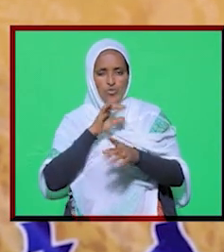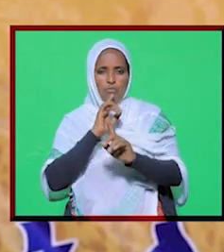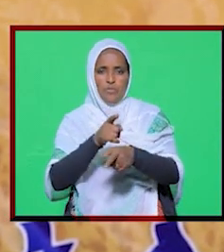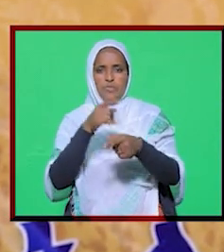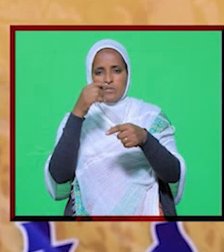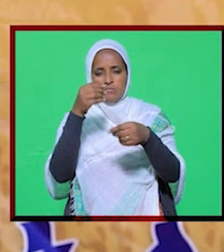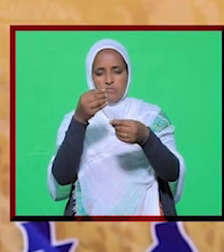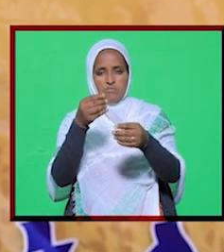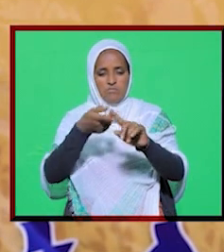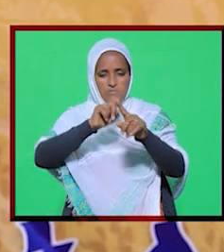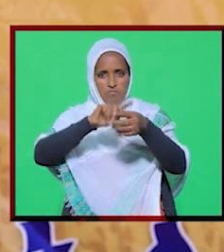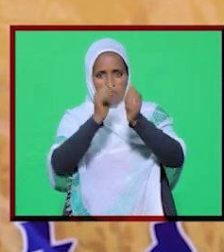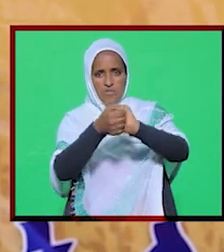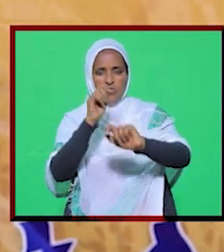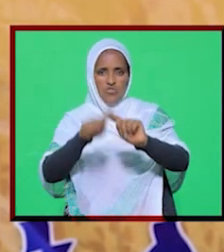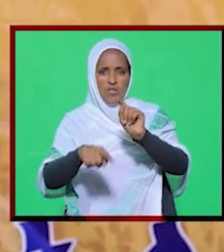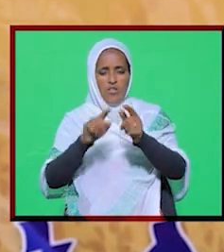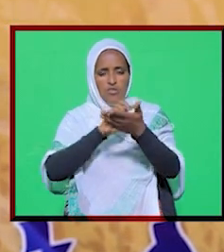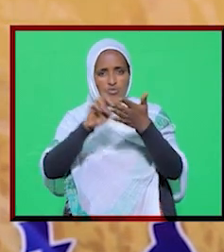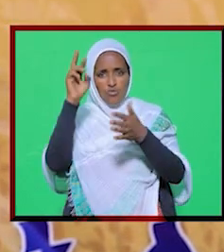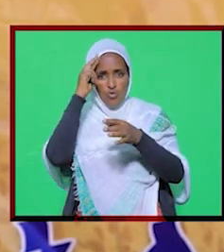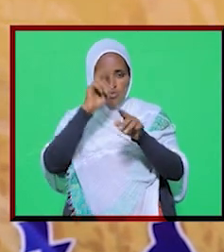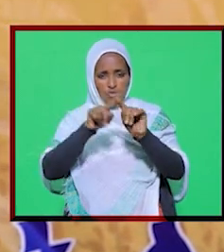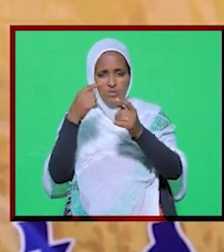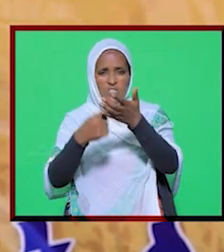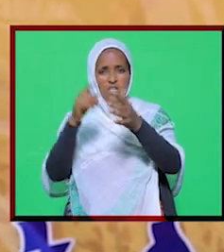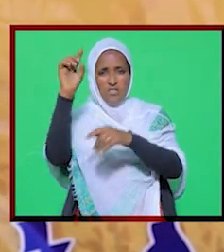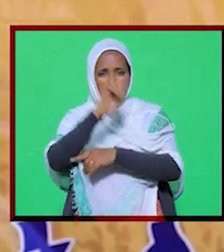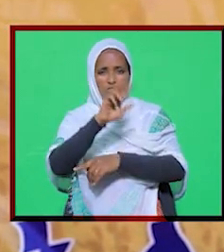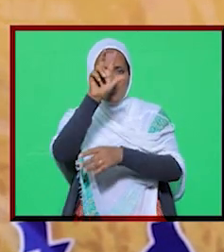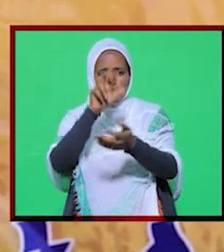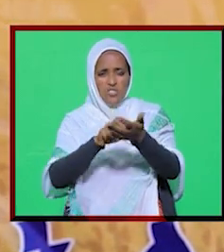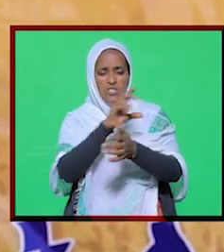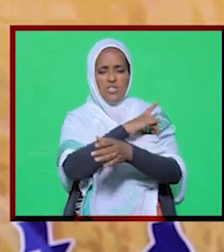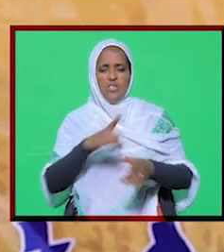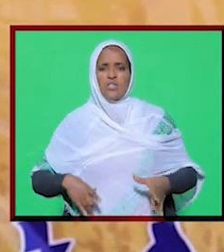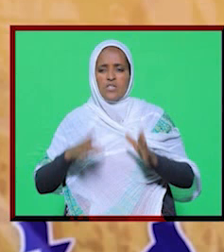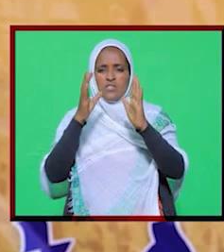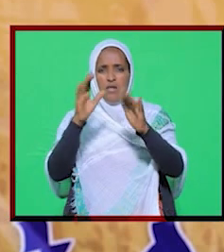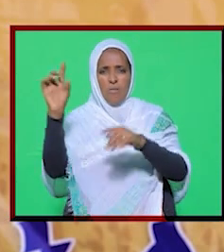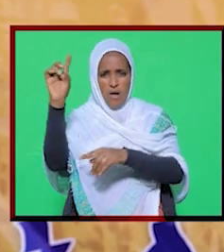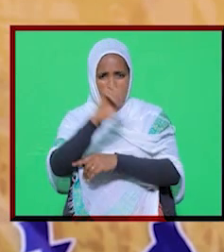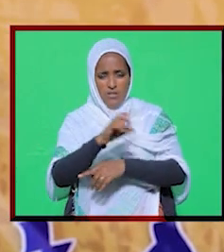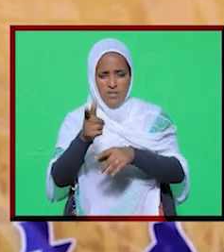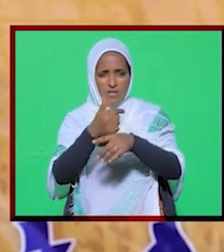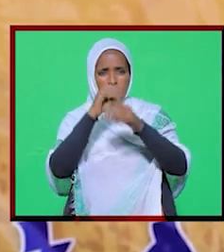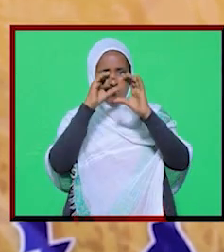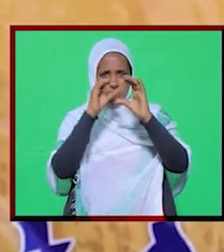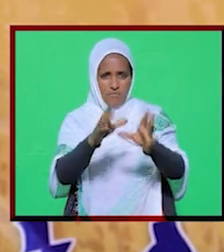አልቻለም። ቅዱስ ጴጥሮስ ግን በዚያች ዕለት 3000 ምእመናንን በአንድ ቀን